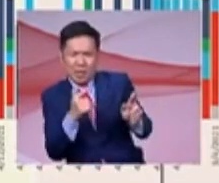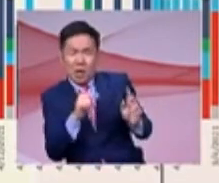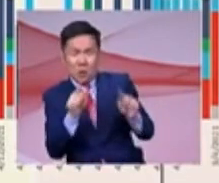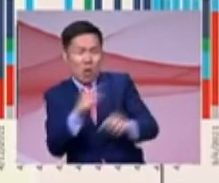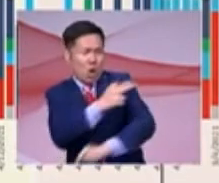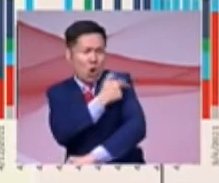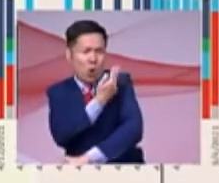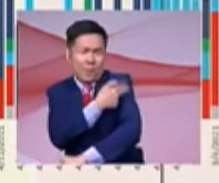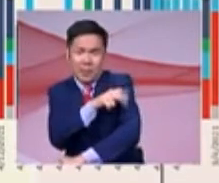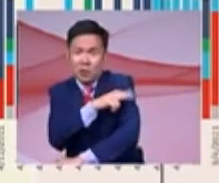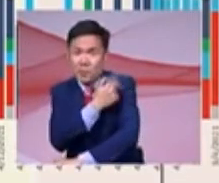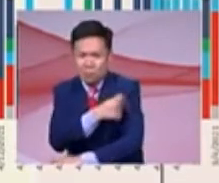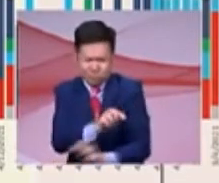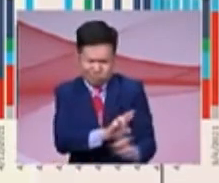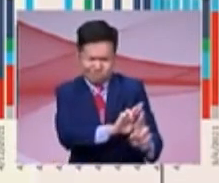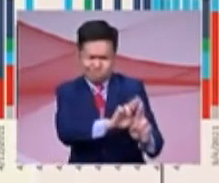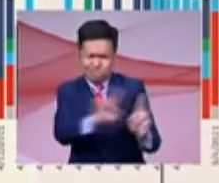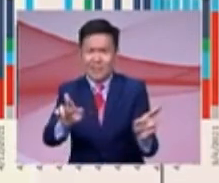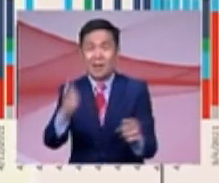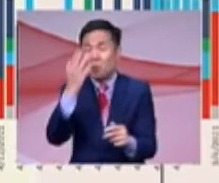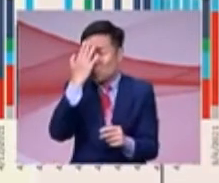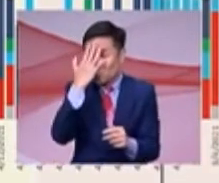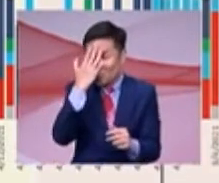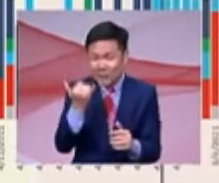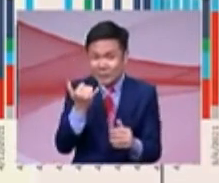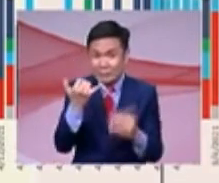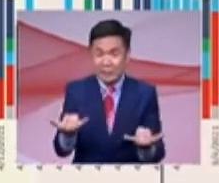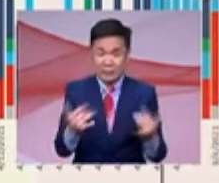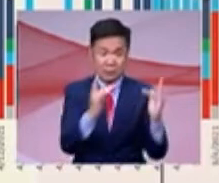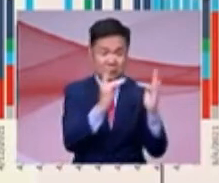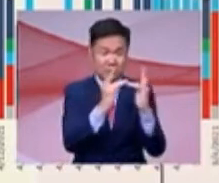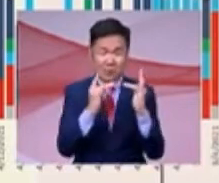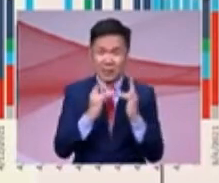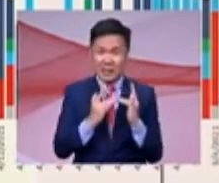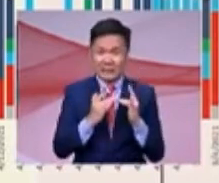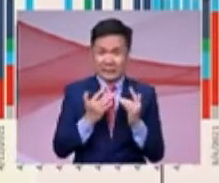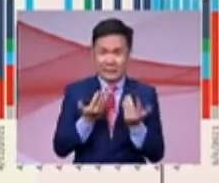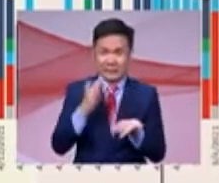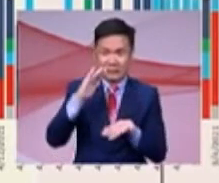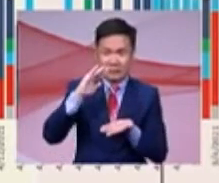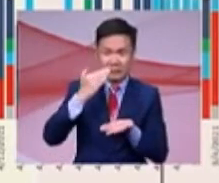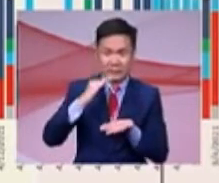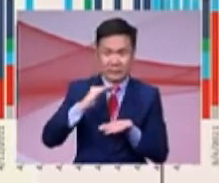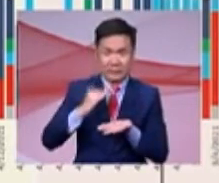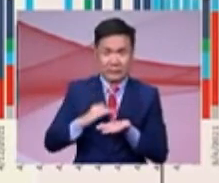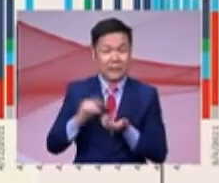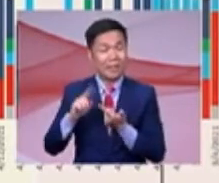di hospital-hospital sebab katil-katil di hospital semakin berkurangan,